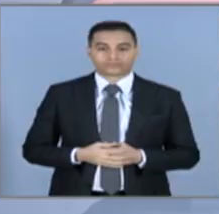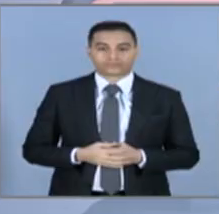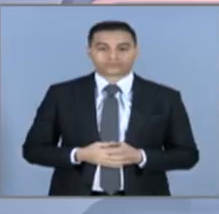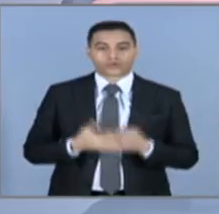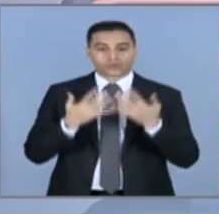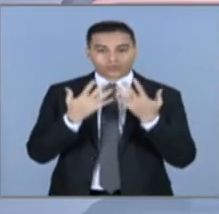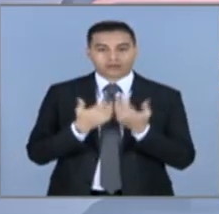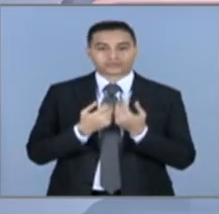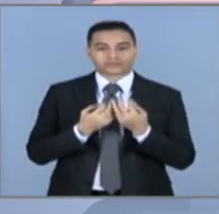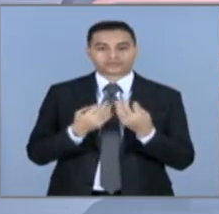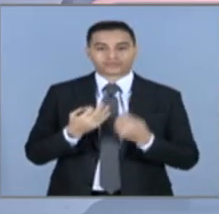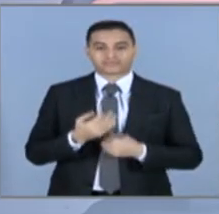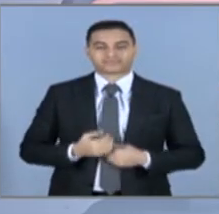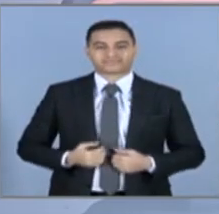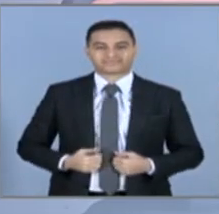قدرات ذهنية.